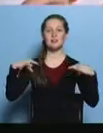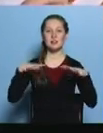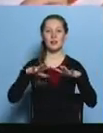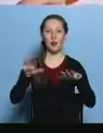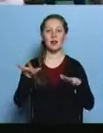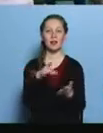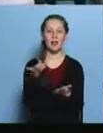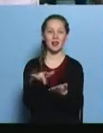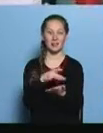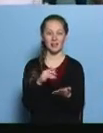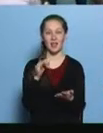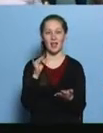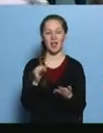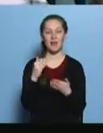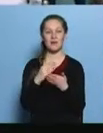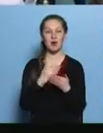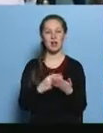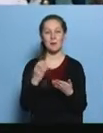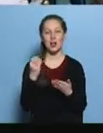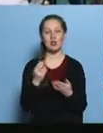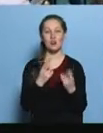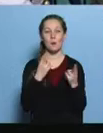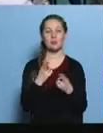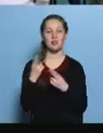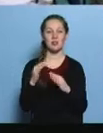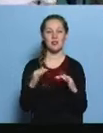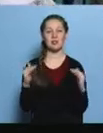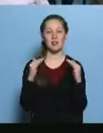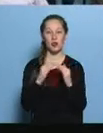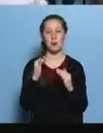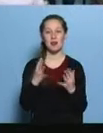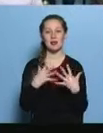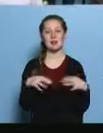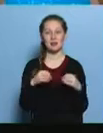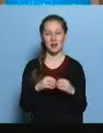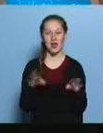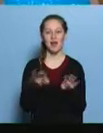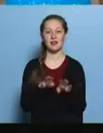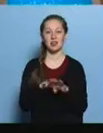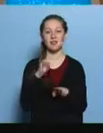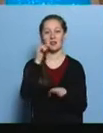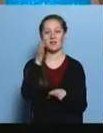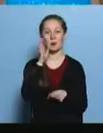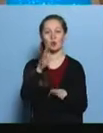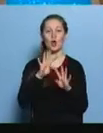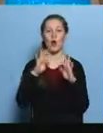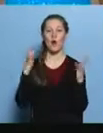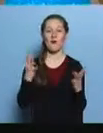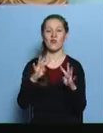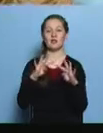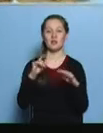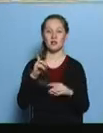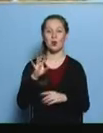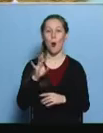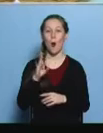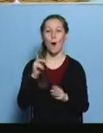программе визита главного новогоднего волшебника еще посещение детского дома и семьи. А завтра он будет водить хоровод вокруг елки в зоопарке